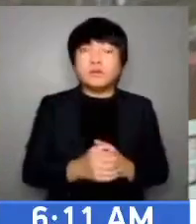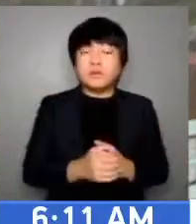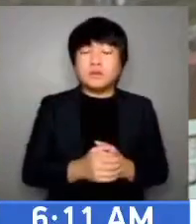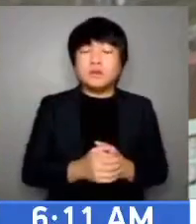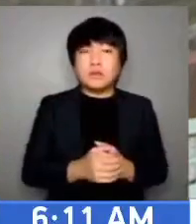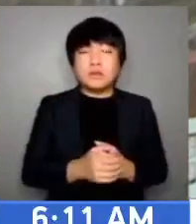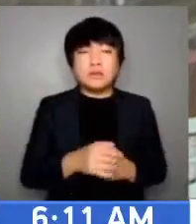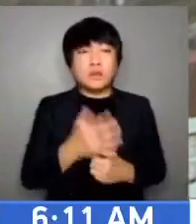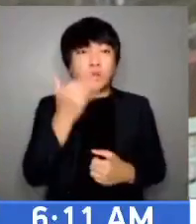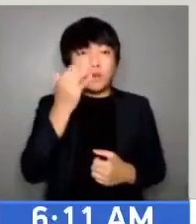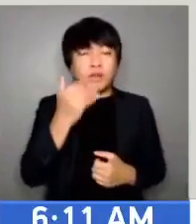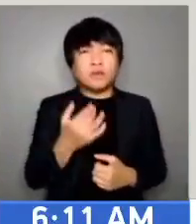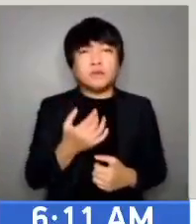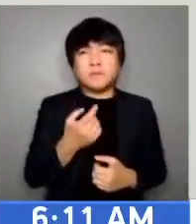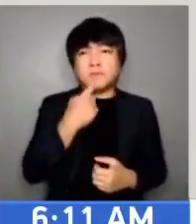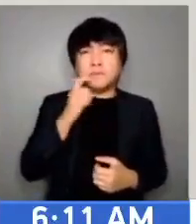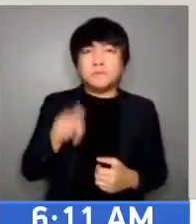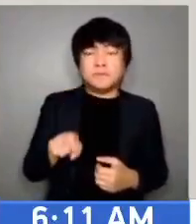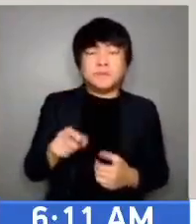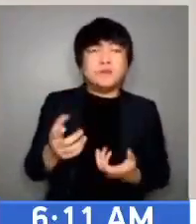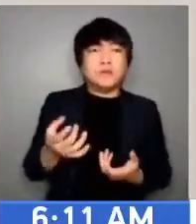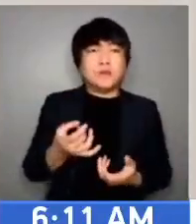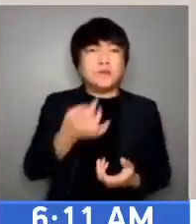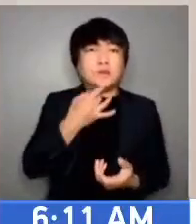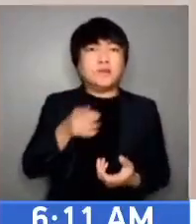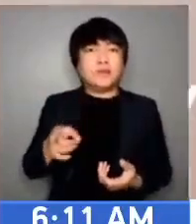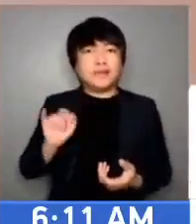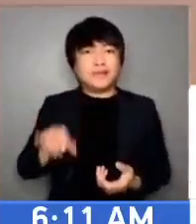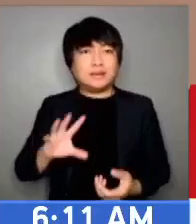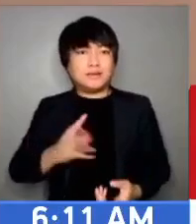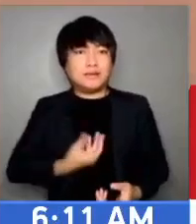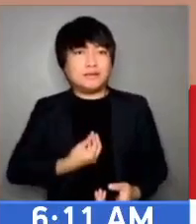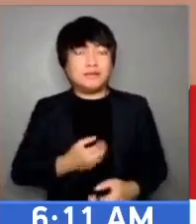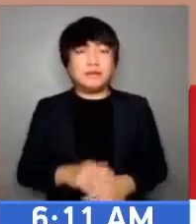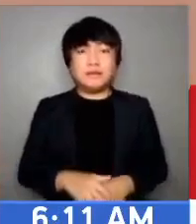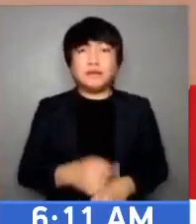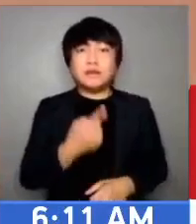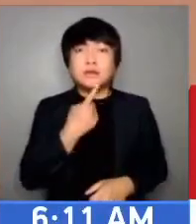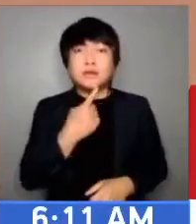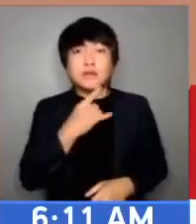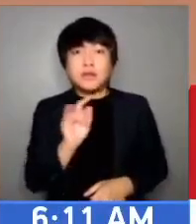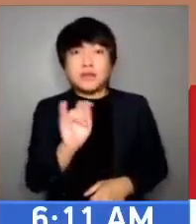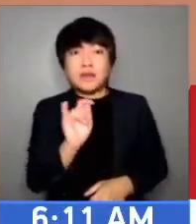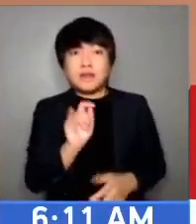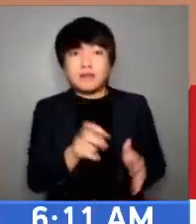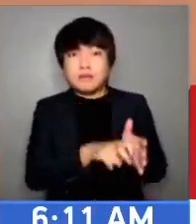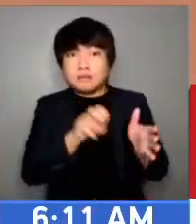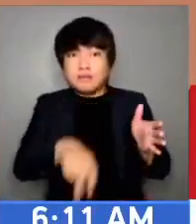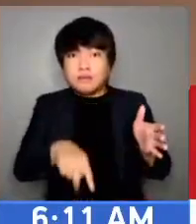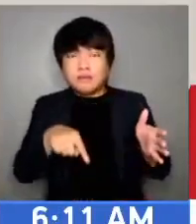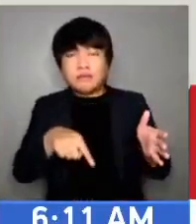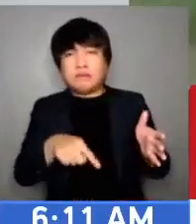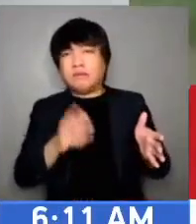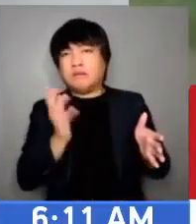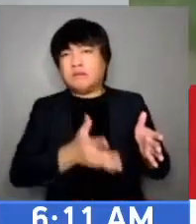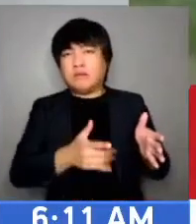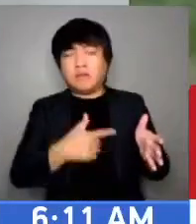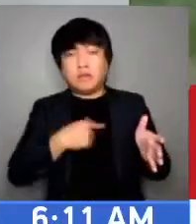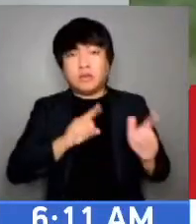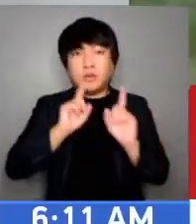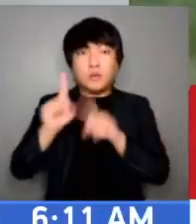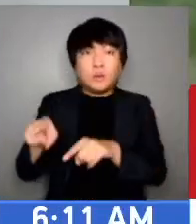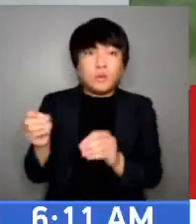kanyang amo. Sa mensahe, sinabi niyang iniwan niya ang taxi sa isang lodge at hindi na raw siya papasok sa opisina dahil